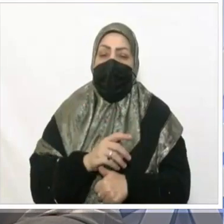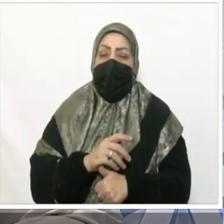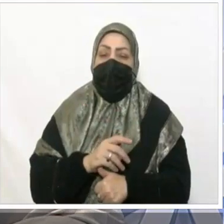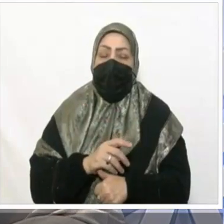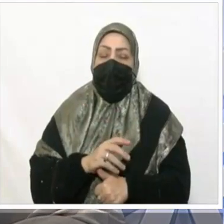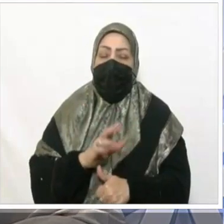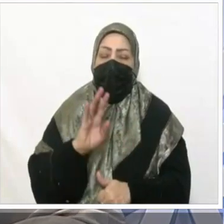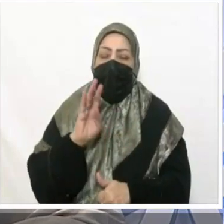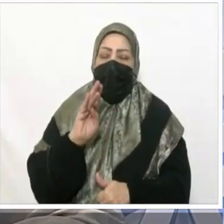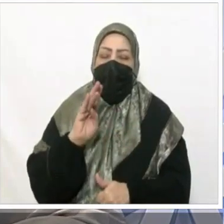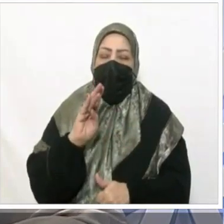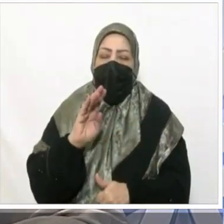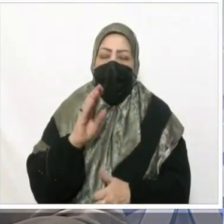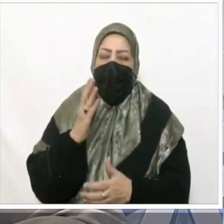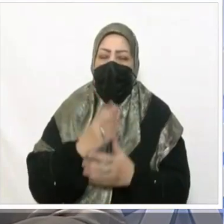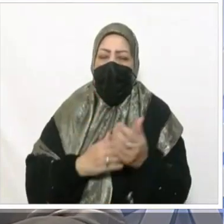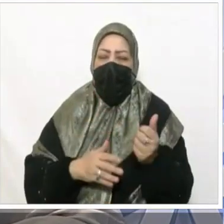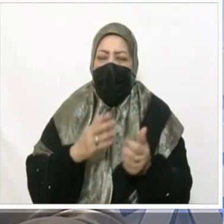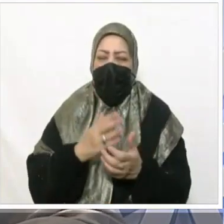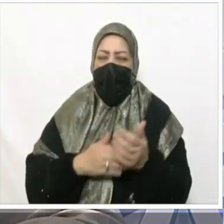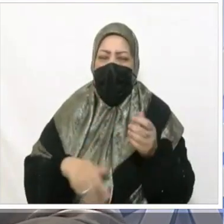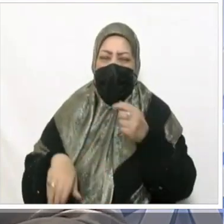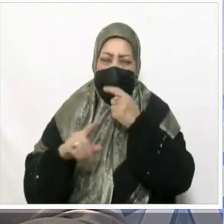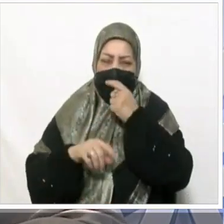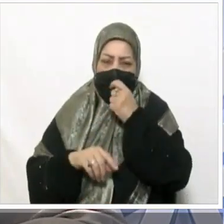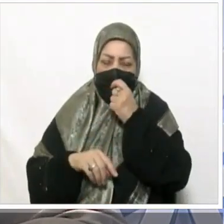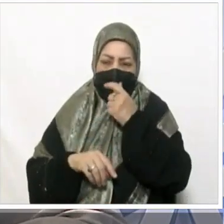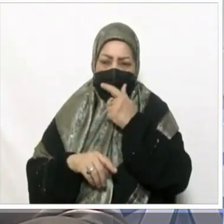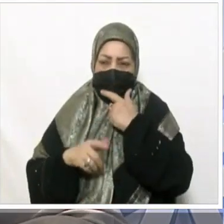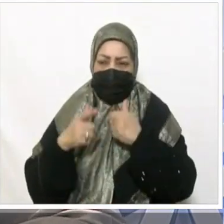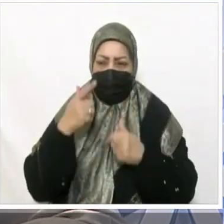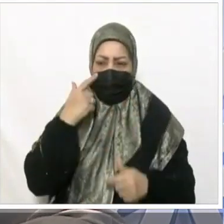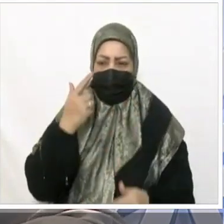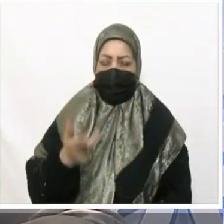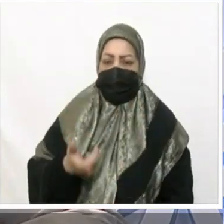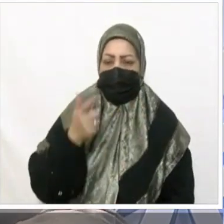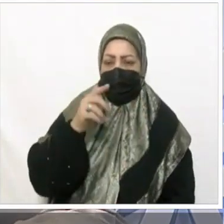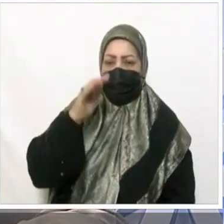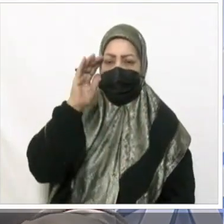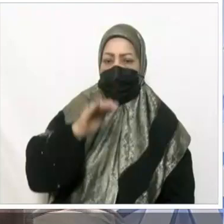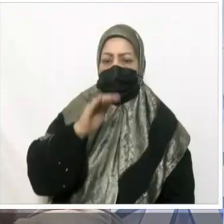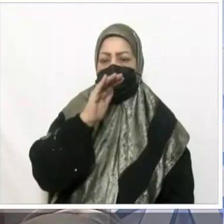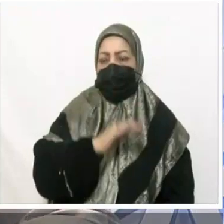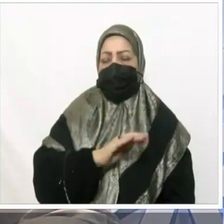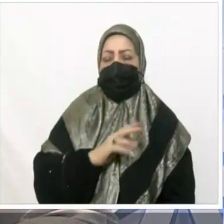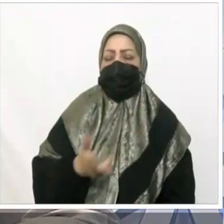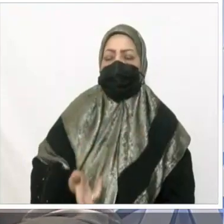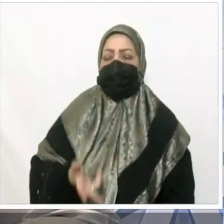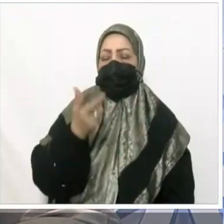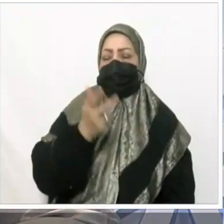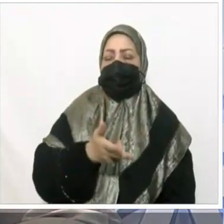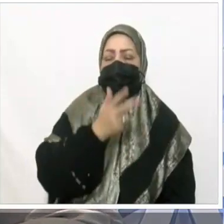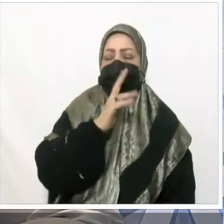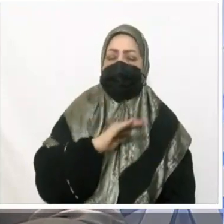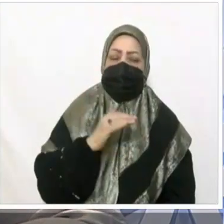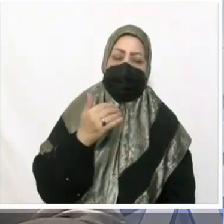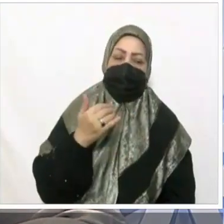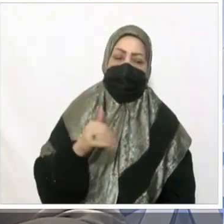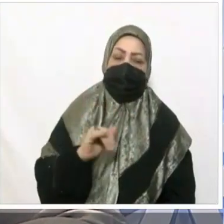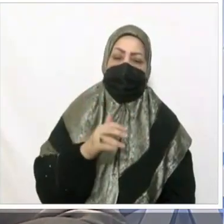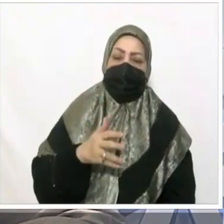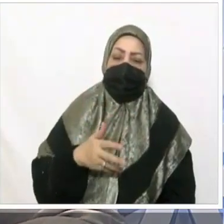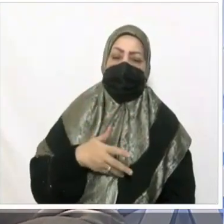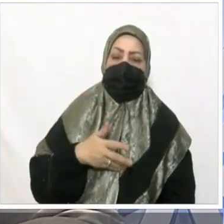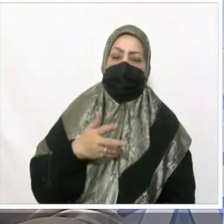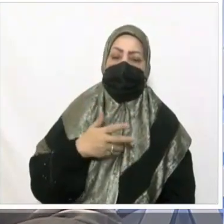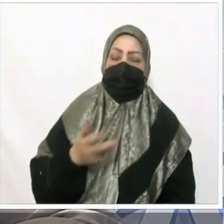الأولاد دون سن البلوغ. أما الأولاد فوق سن البلوغ القادرون على الكسب، أو البنات اللي يخدم في مرتبات